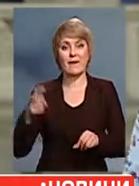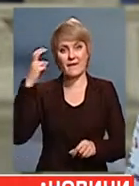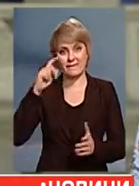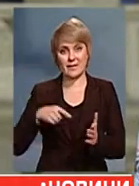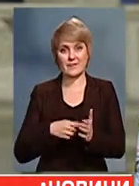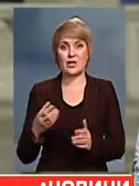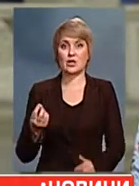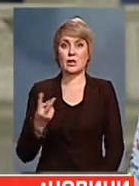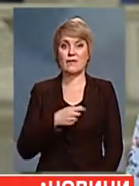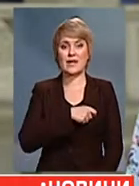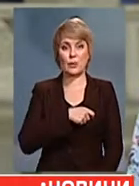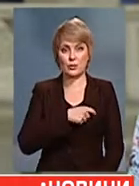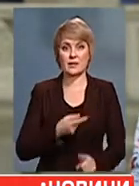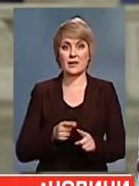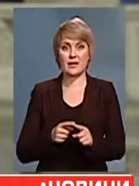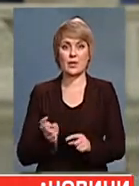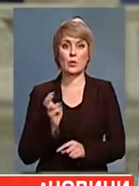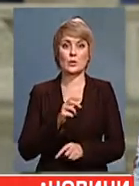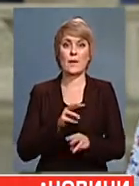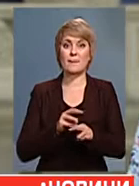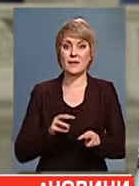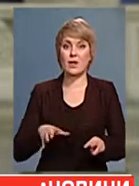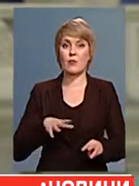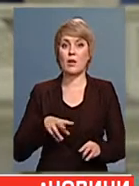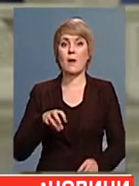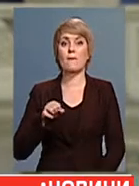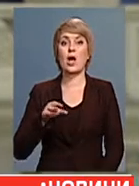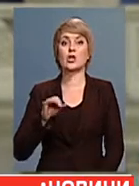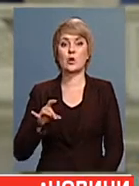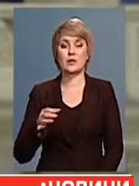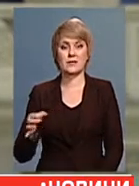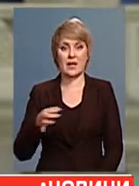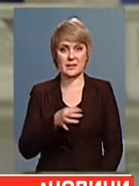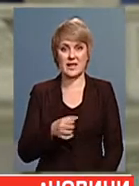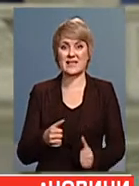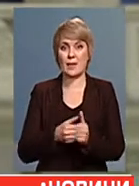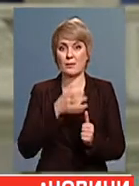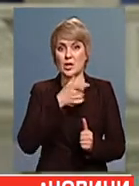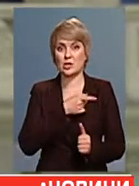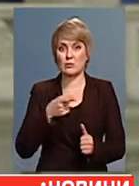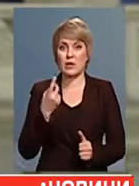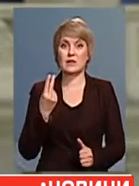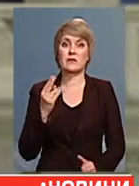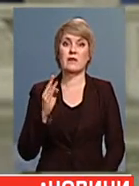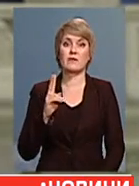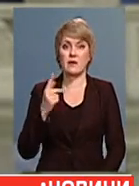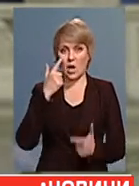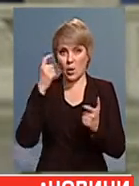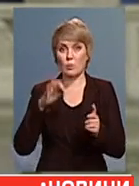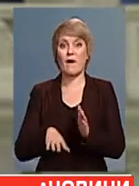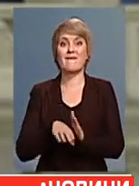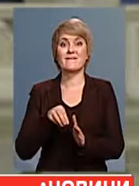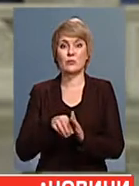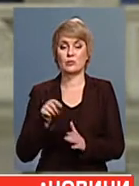2 депутати, які відійшли до міністерств, вони були по мажоритарці, саме тому найближчим часом ЦВК має оголосити про вибори на